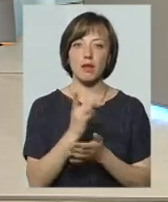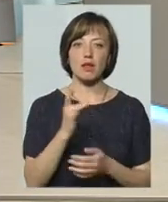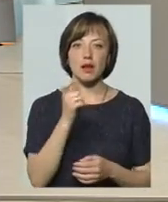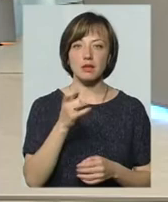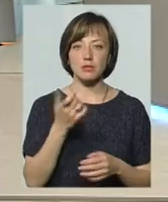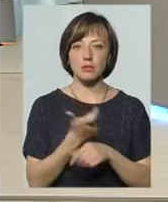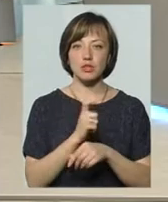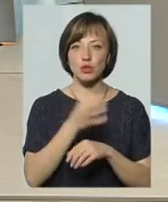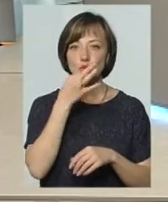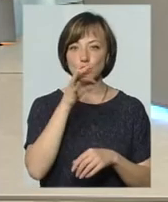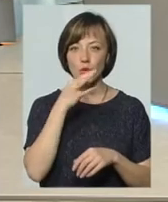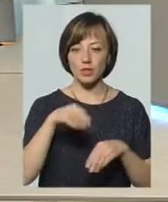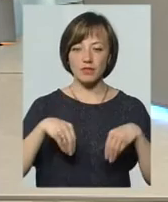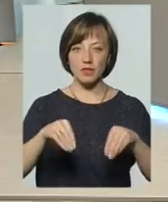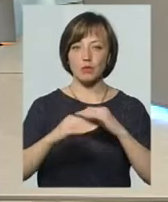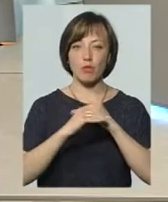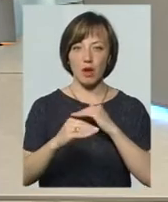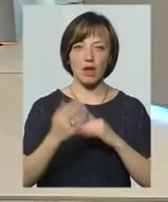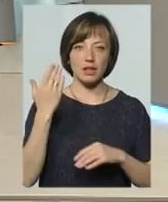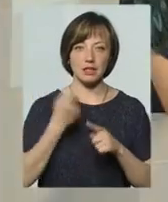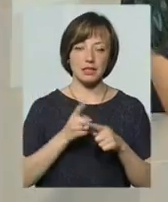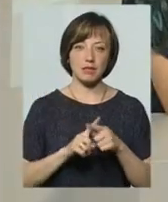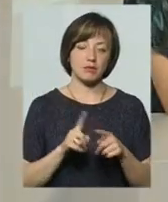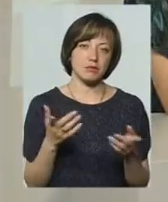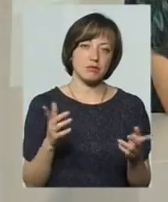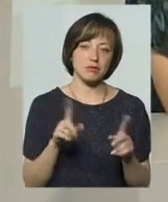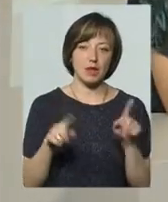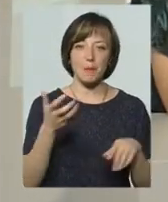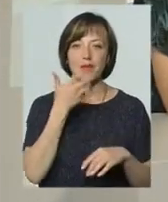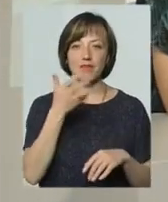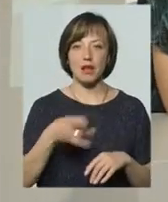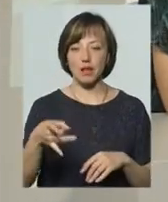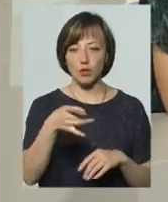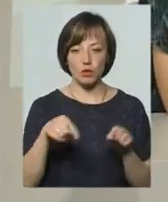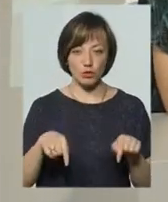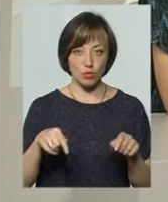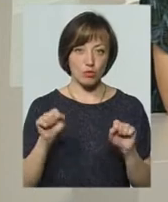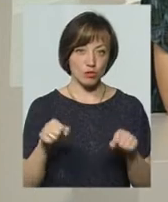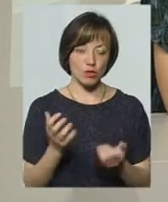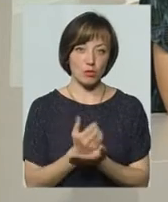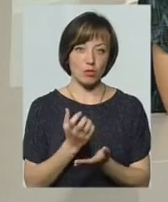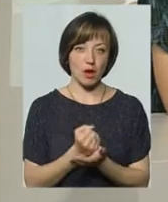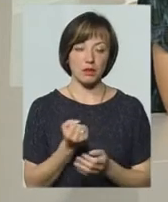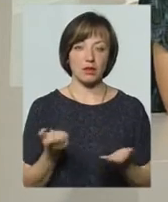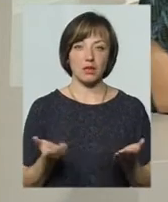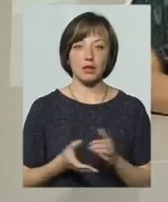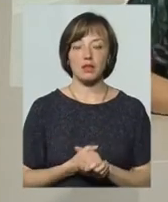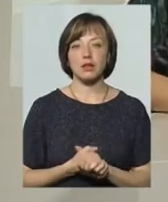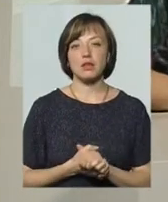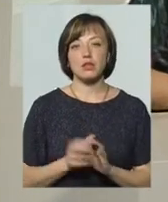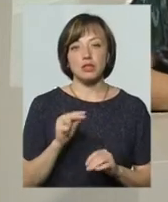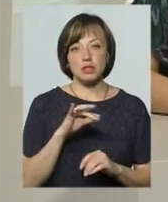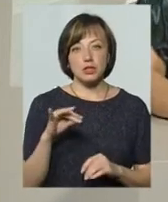соняшника висаджено на наших полях, якщо раніше це лише були десь там південні регіони, на цьому можна заробляти. Чи